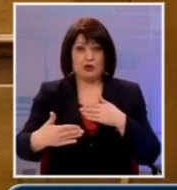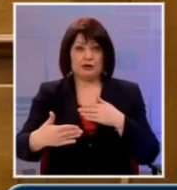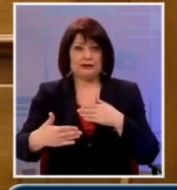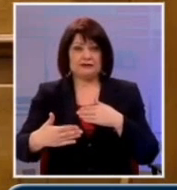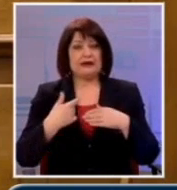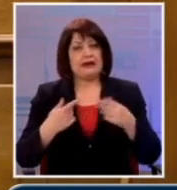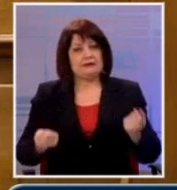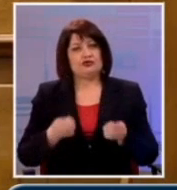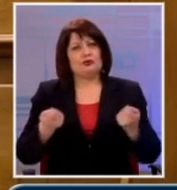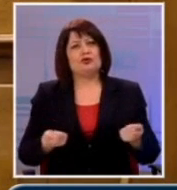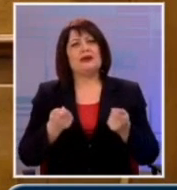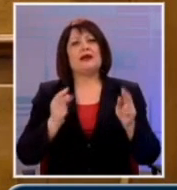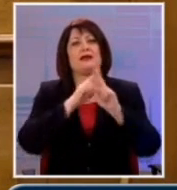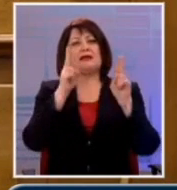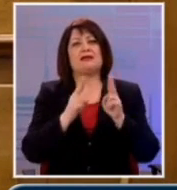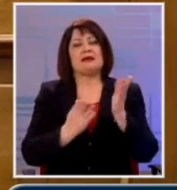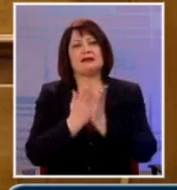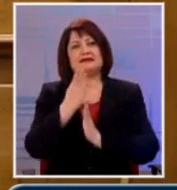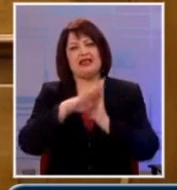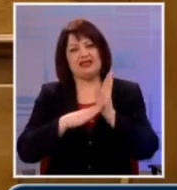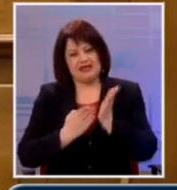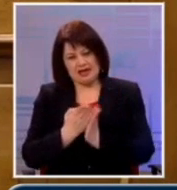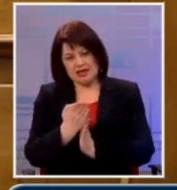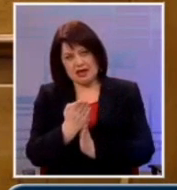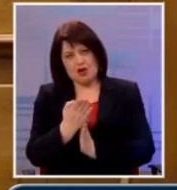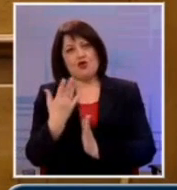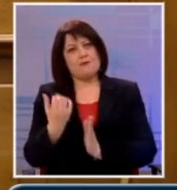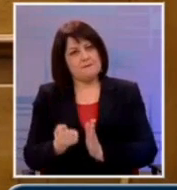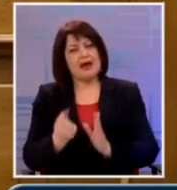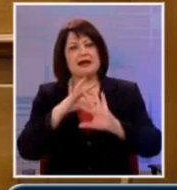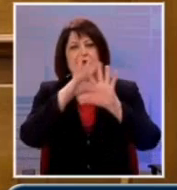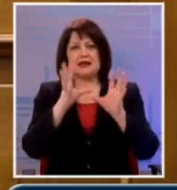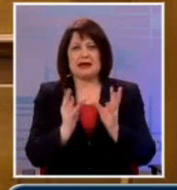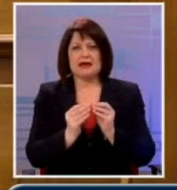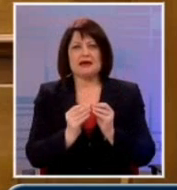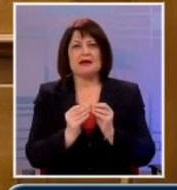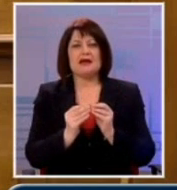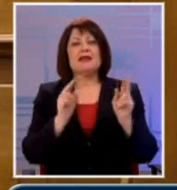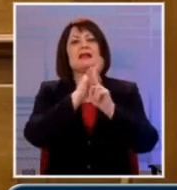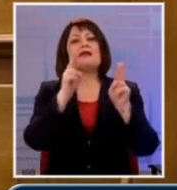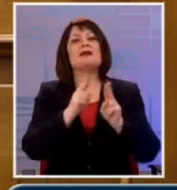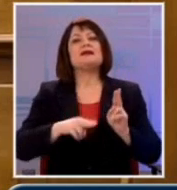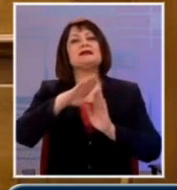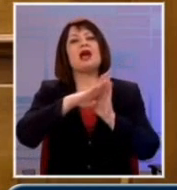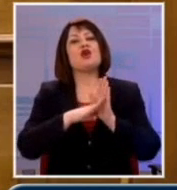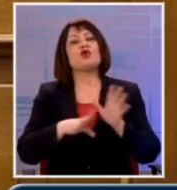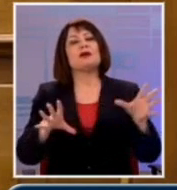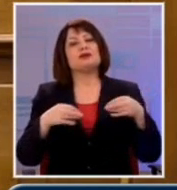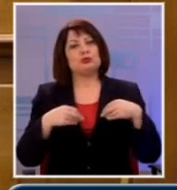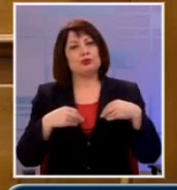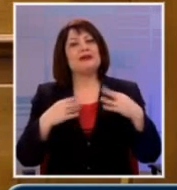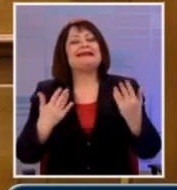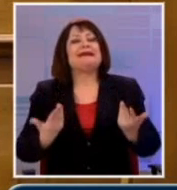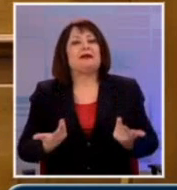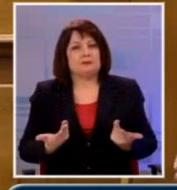της εξέλιξης του διεθνούς δικαίου υπάρχει ένας γενικά παραδεδεγμένος διεθνός κανόνας ότι